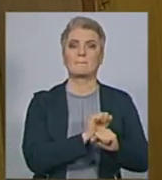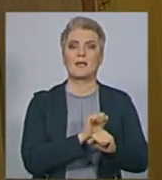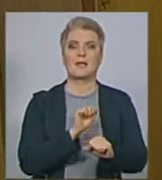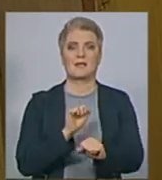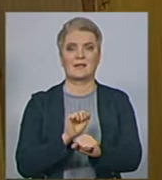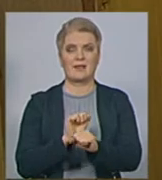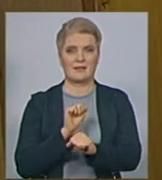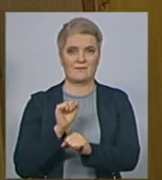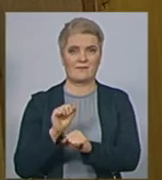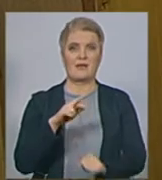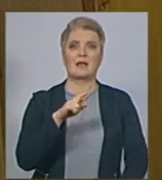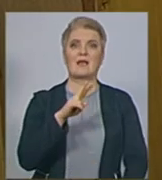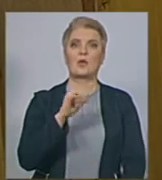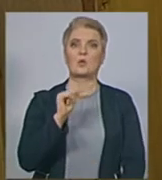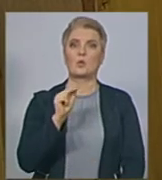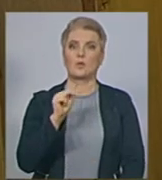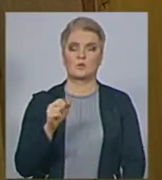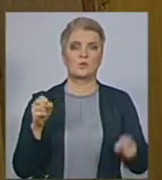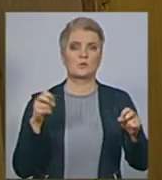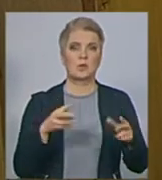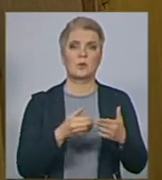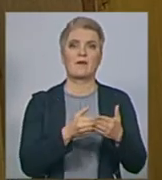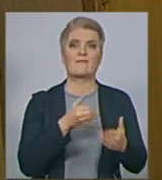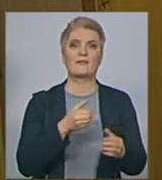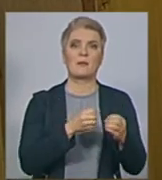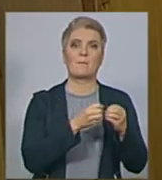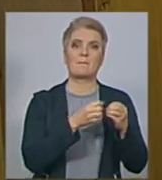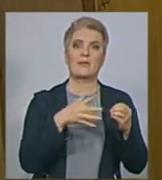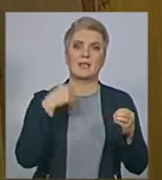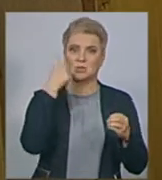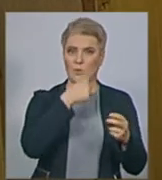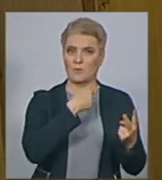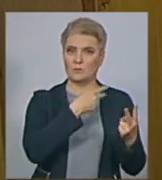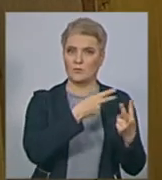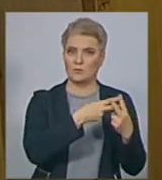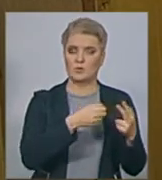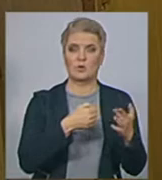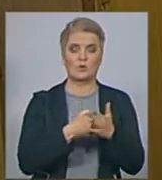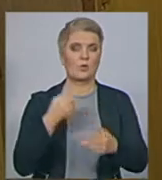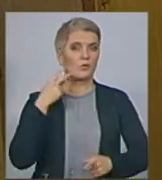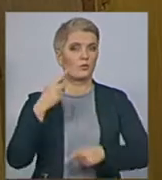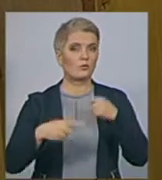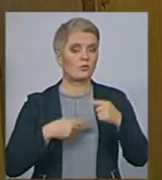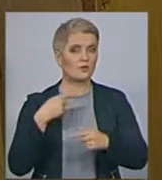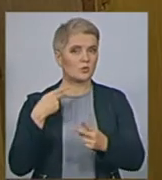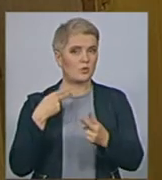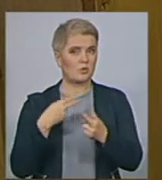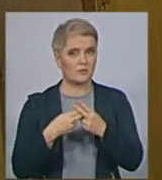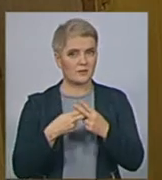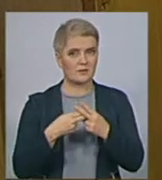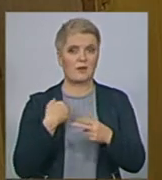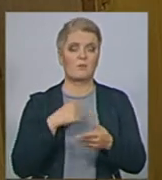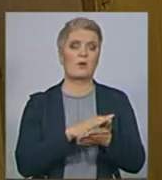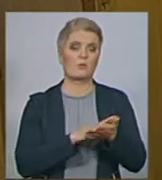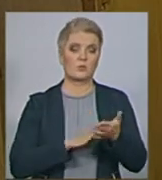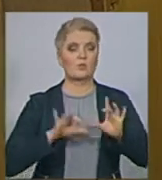від 15 років позбавлення волі або увічне ув'язнення. Ми слідкуємо за перебігом подій у суді і будемо повідомляти вам